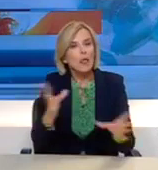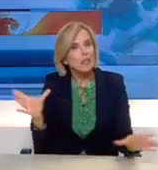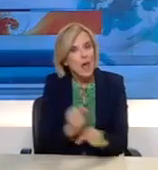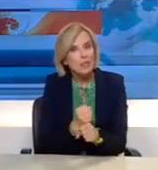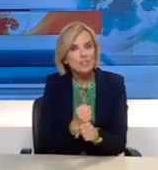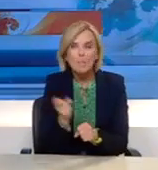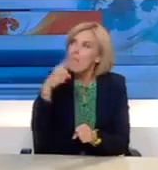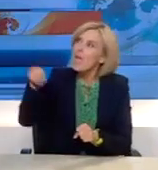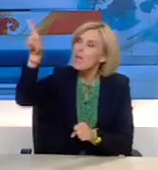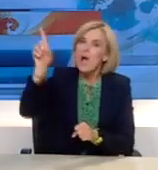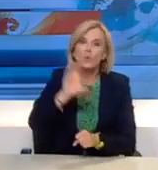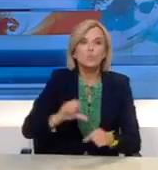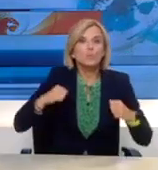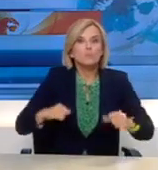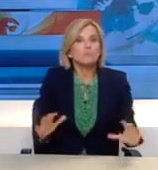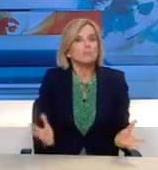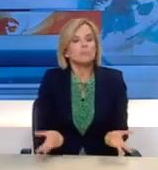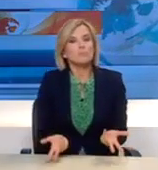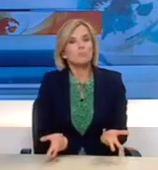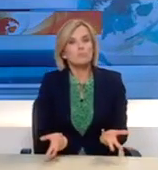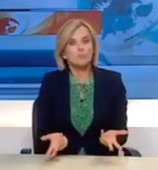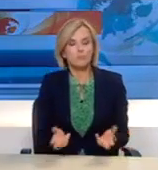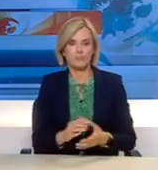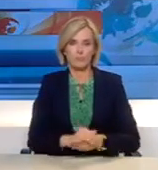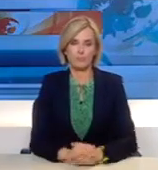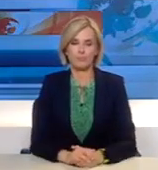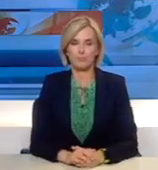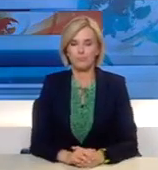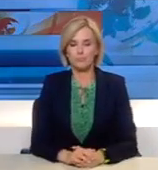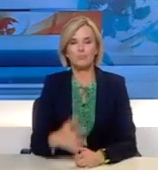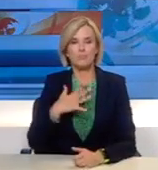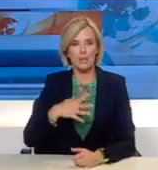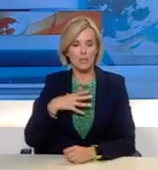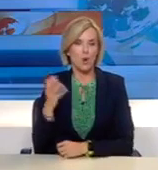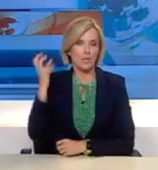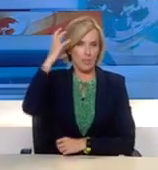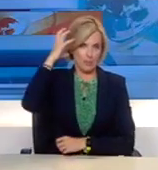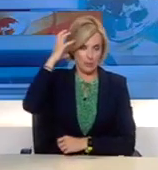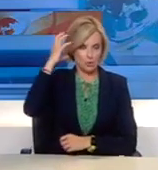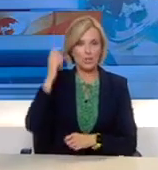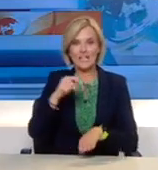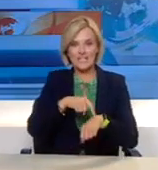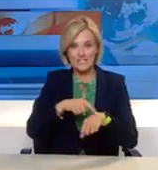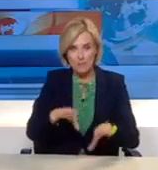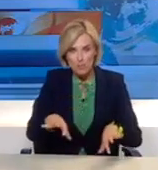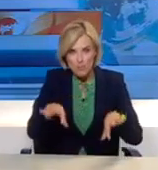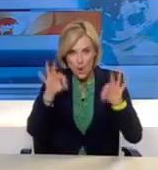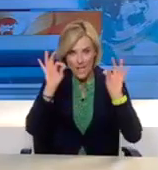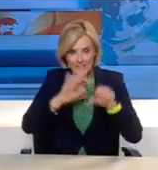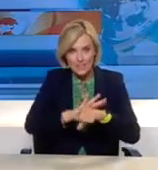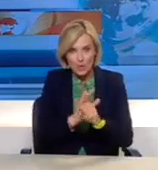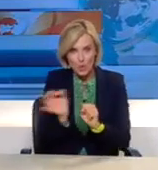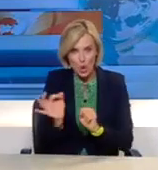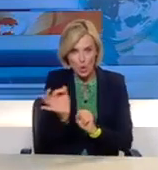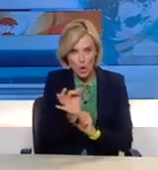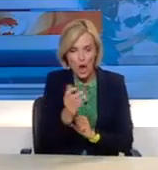Θα ήθελα να υπενθυμίσω καταρχήν ότι καταρχάς ότι όταν ξεκίνησε η πανδημία του κορονοϊού, τα μέτρα τα οποία πήραμε